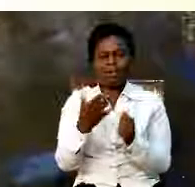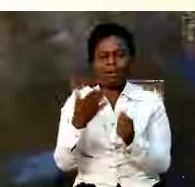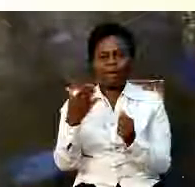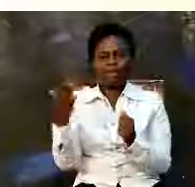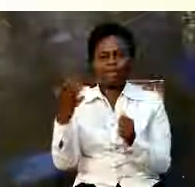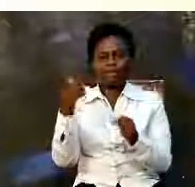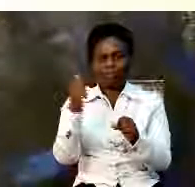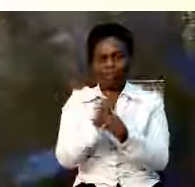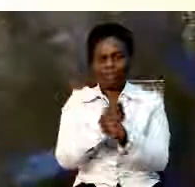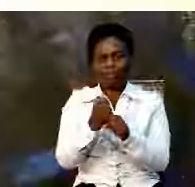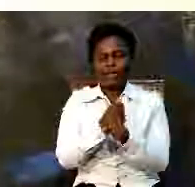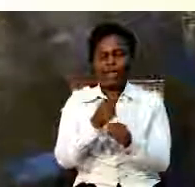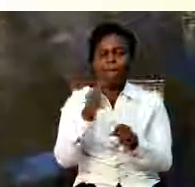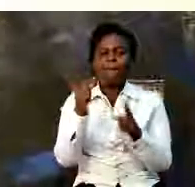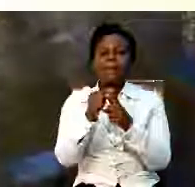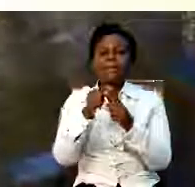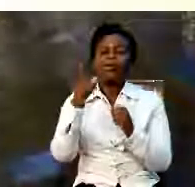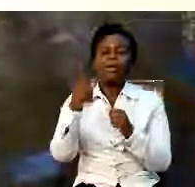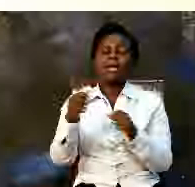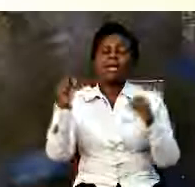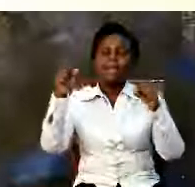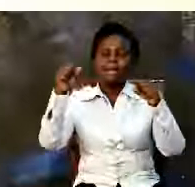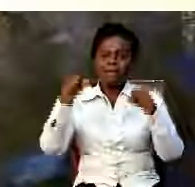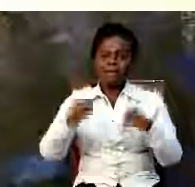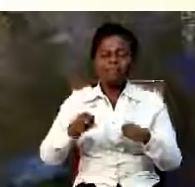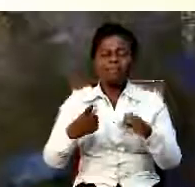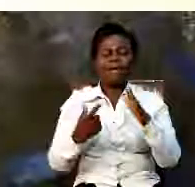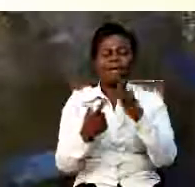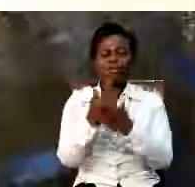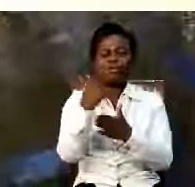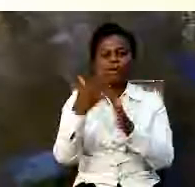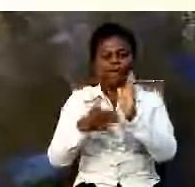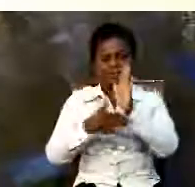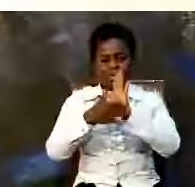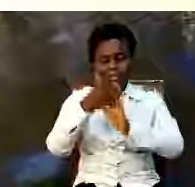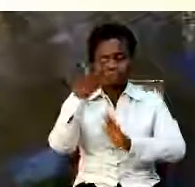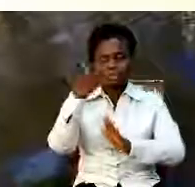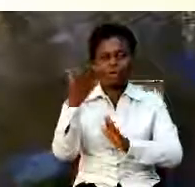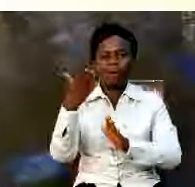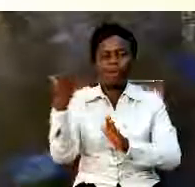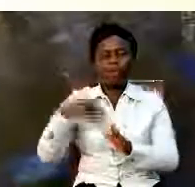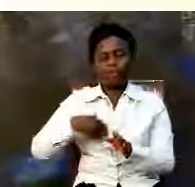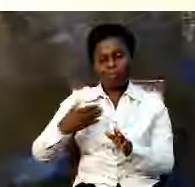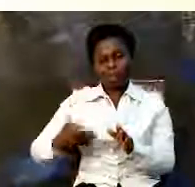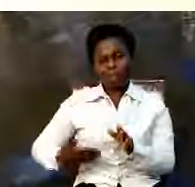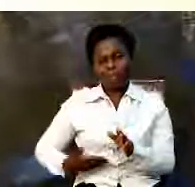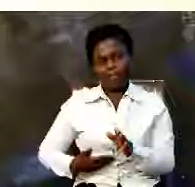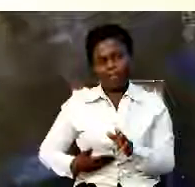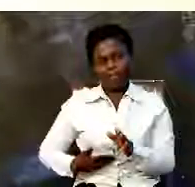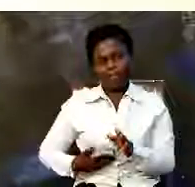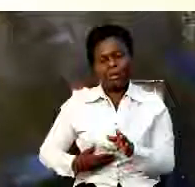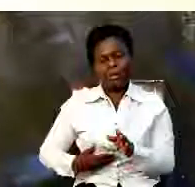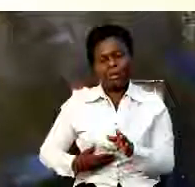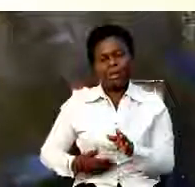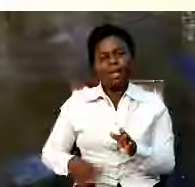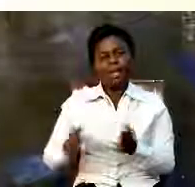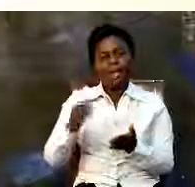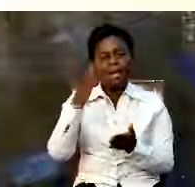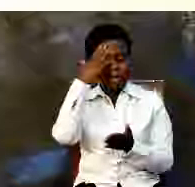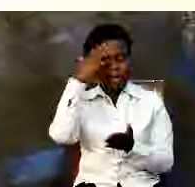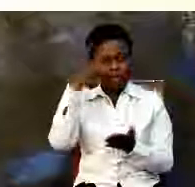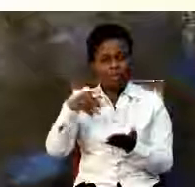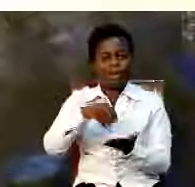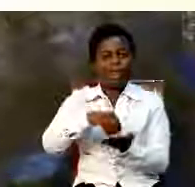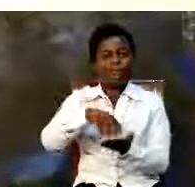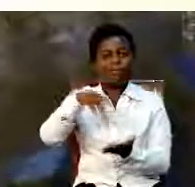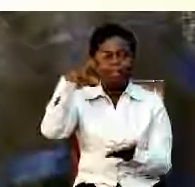mkaka amefanya, maneno haya lazima yatoke kwenye chanzo au source ambayo mwanamke anajua inamthamini